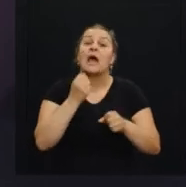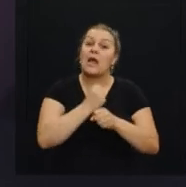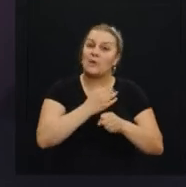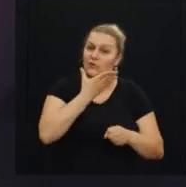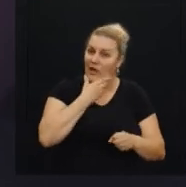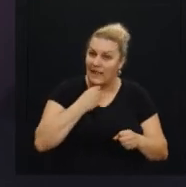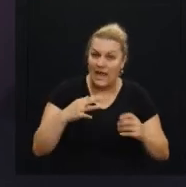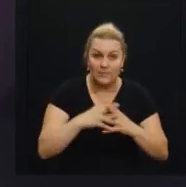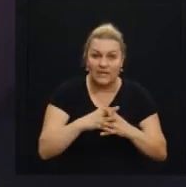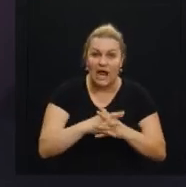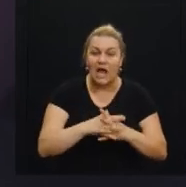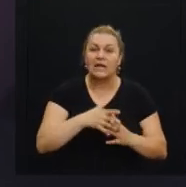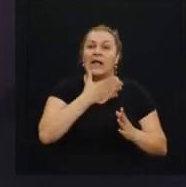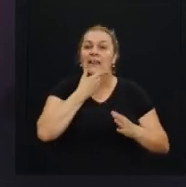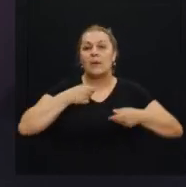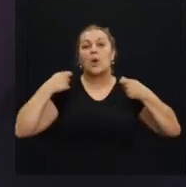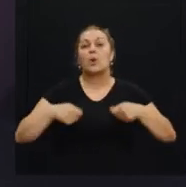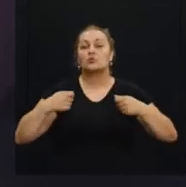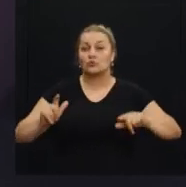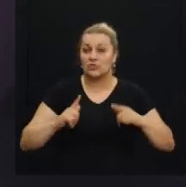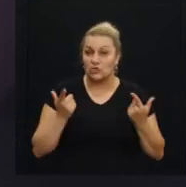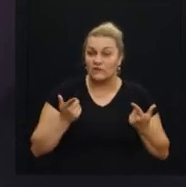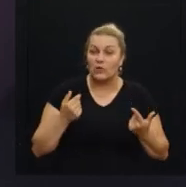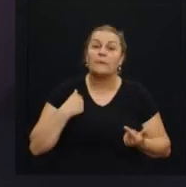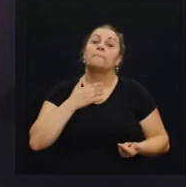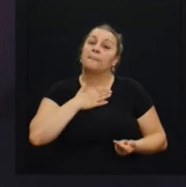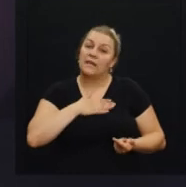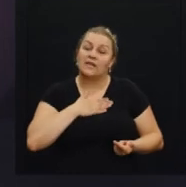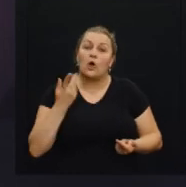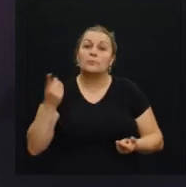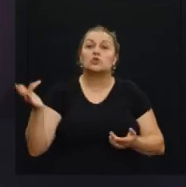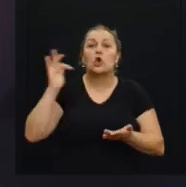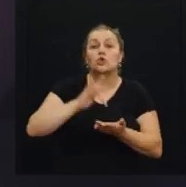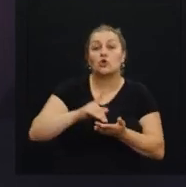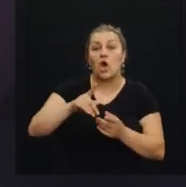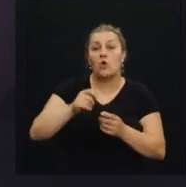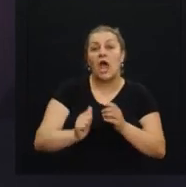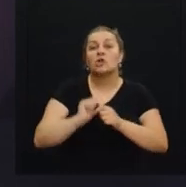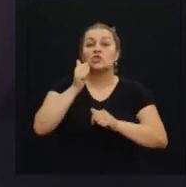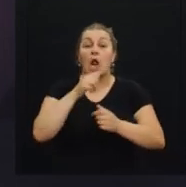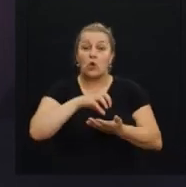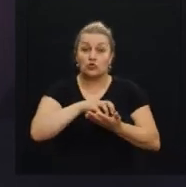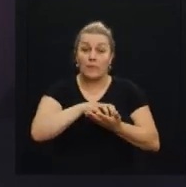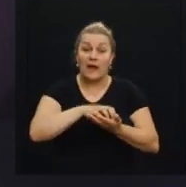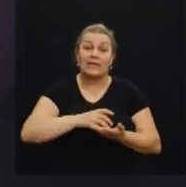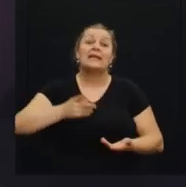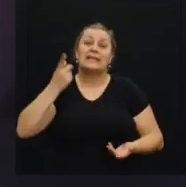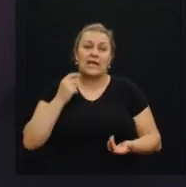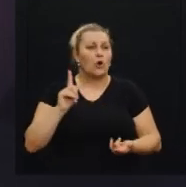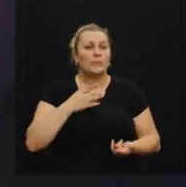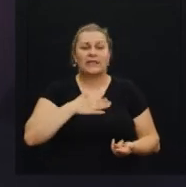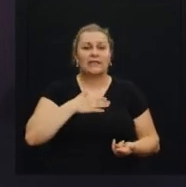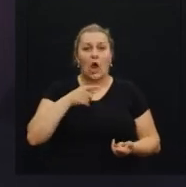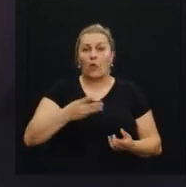grad za lip, luksuzni život. I drago mi je što je došao na čelo županije. Iako mi nije drago ovo što